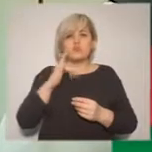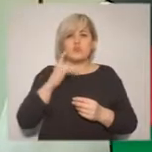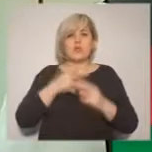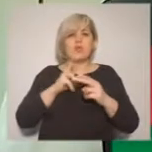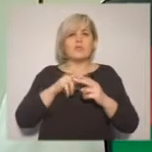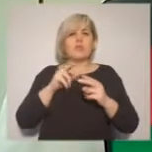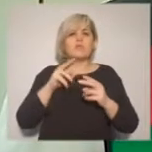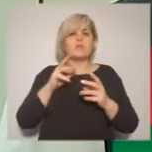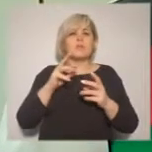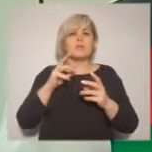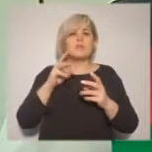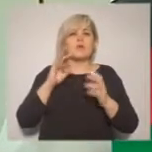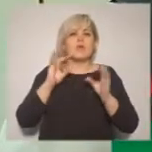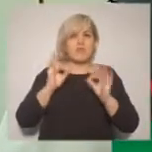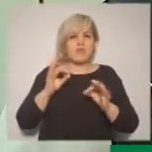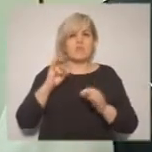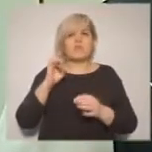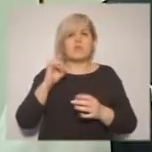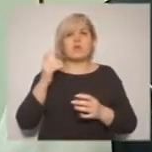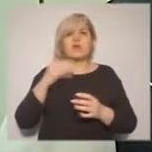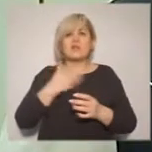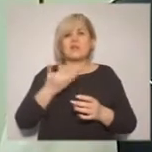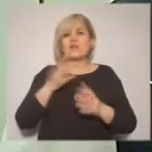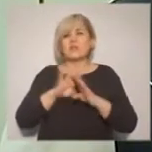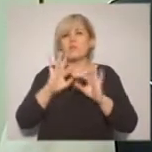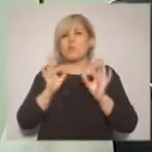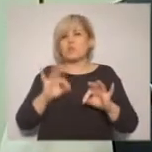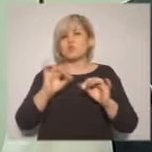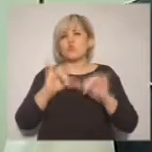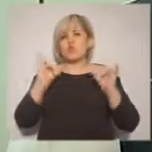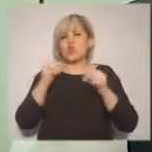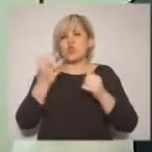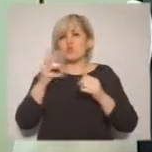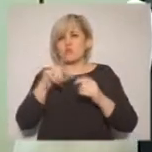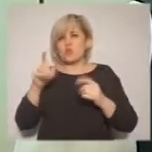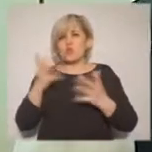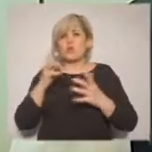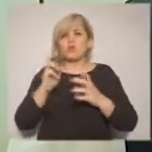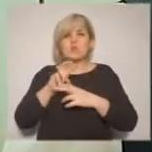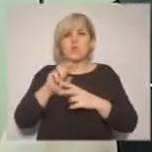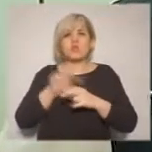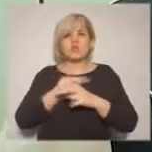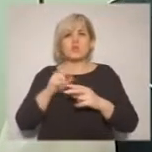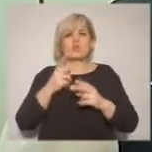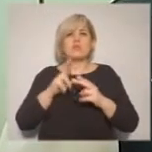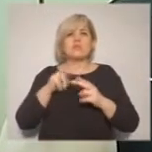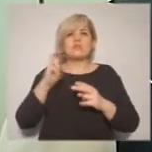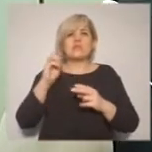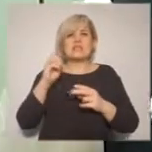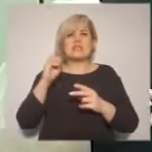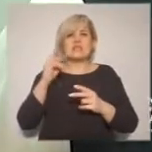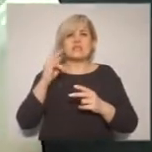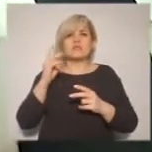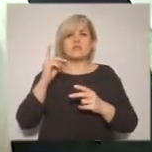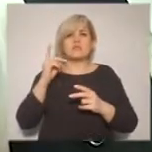образом увеличить количество людей, которые проходят это лечение, происходит эту деинвазию. То есть это наиболее